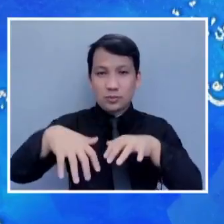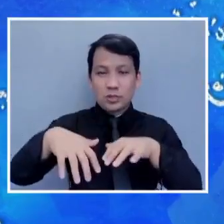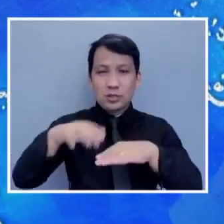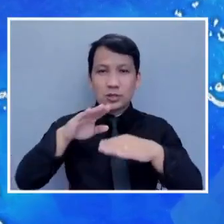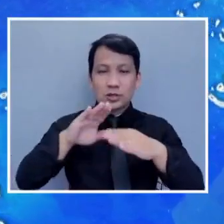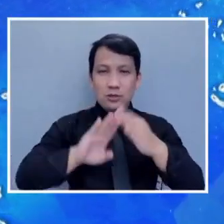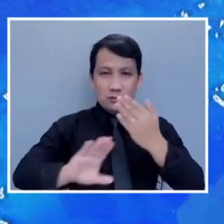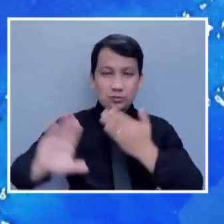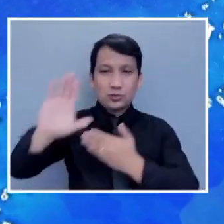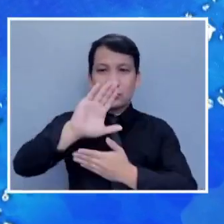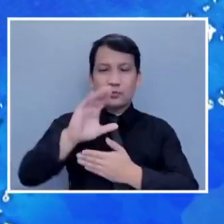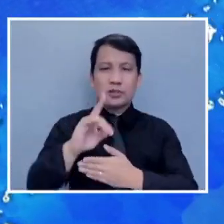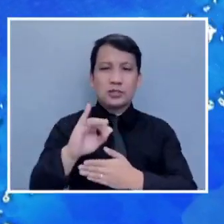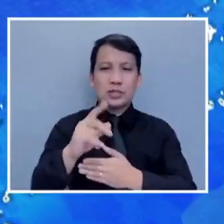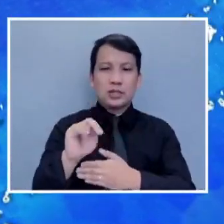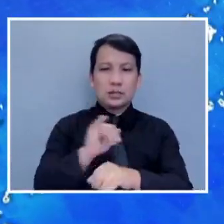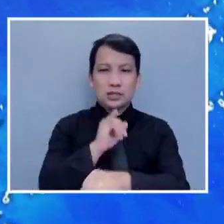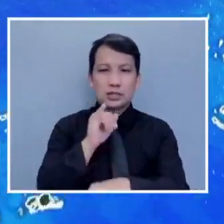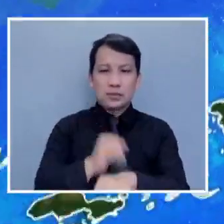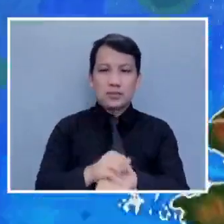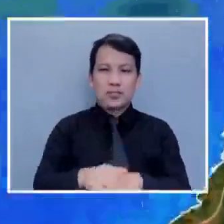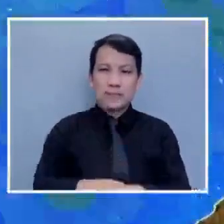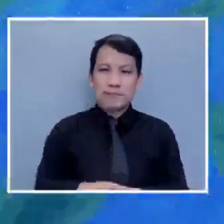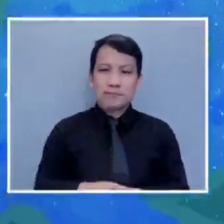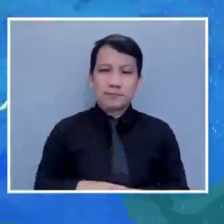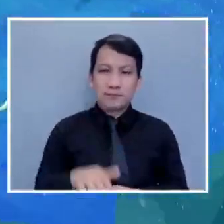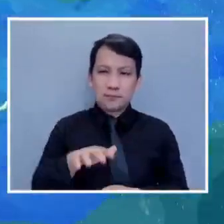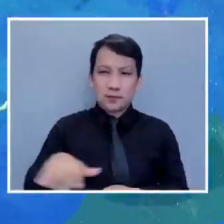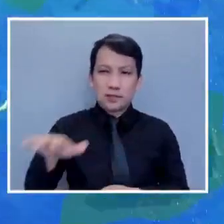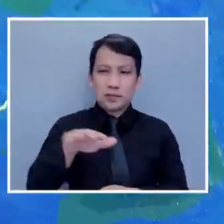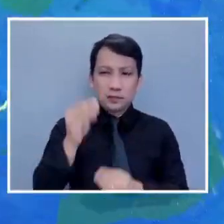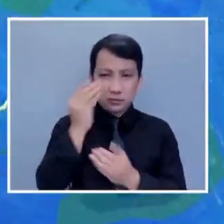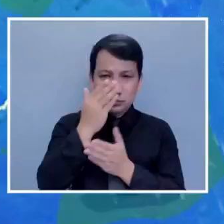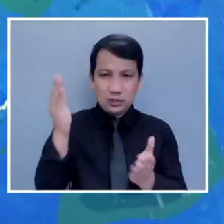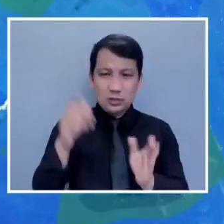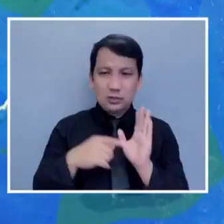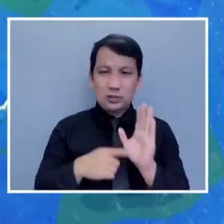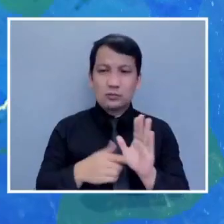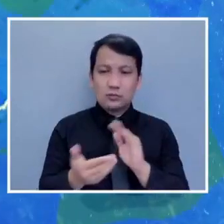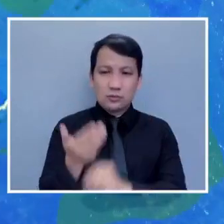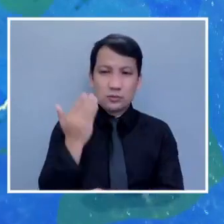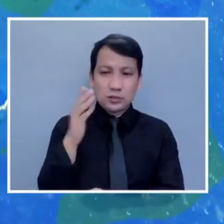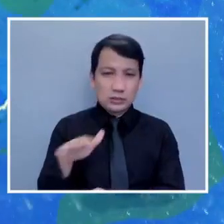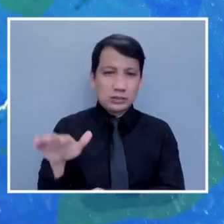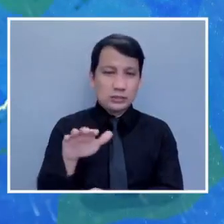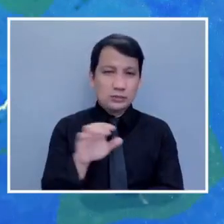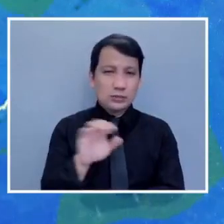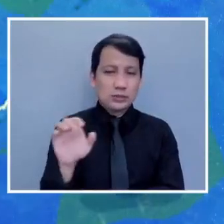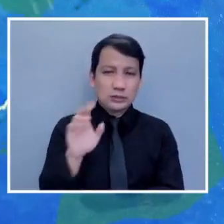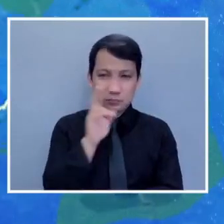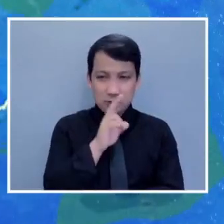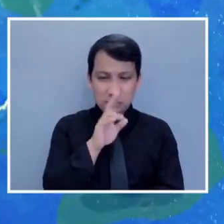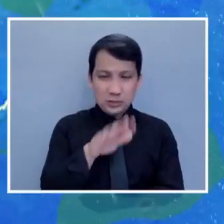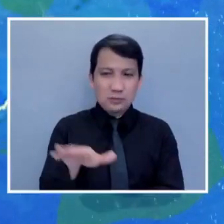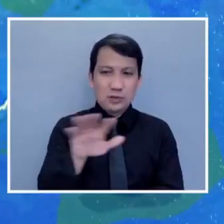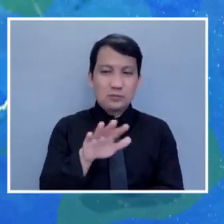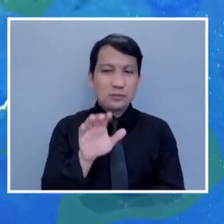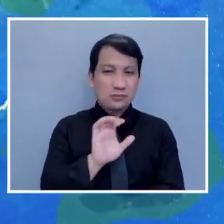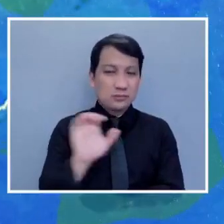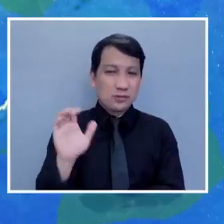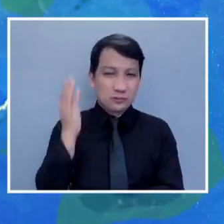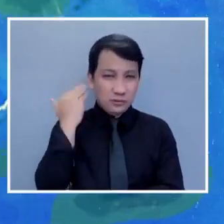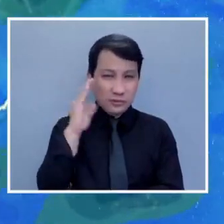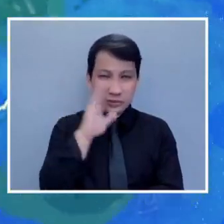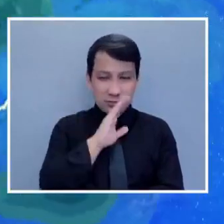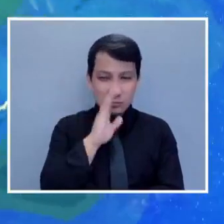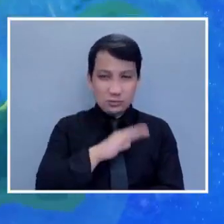at Dinagat Islands. Sa Visayas, may mahihinang ulan sa umaga sa ilang parte ng Eastern Visayas at hilagang bahagi ng Cebu.